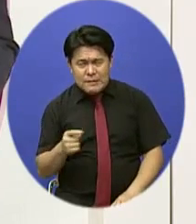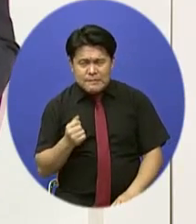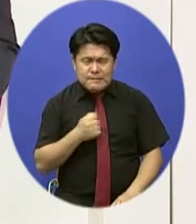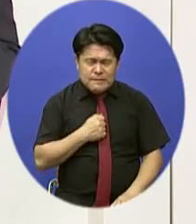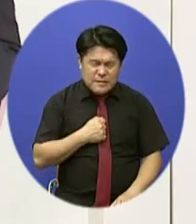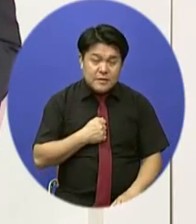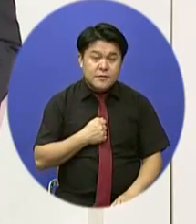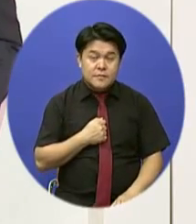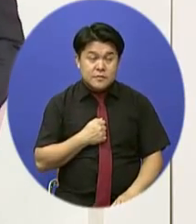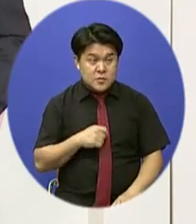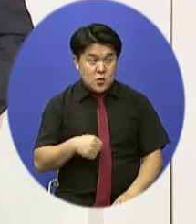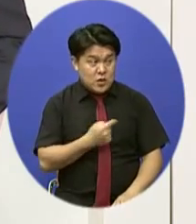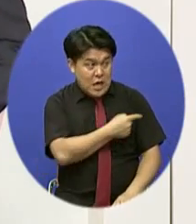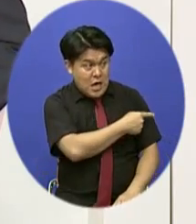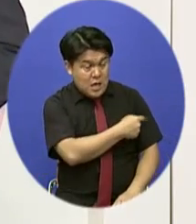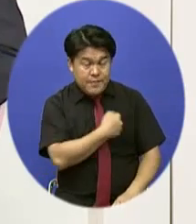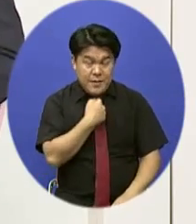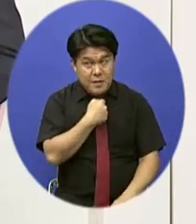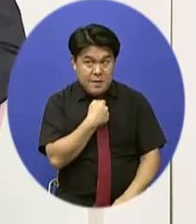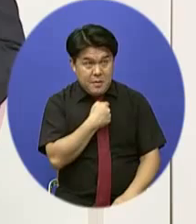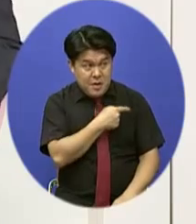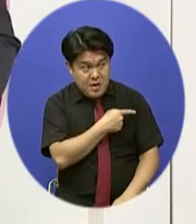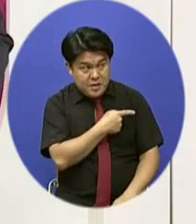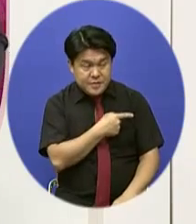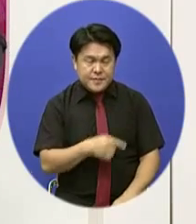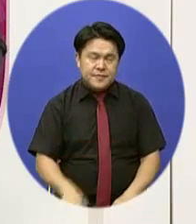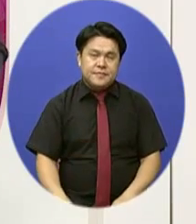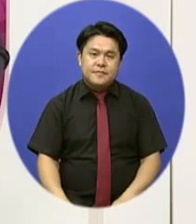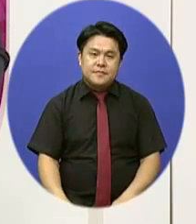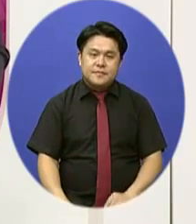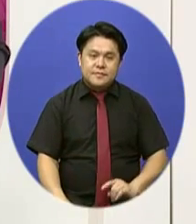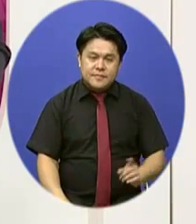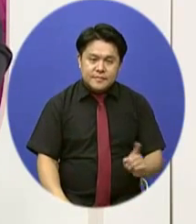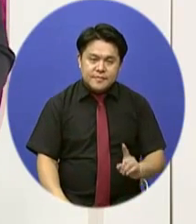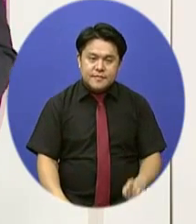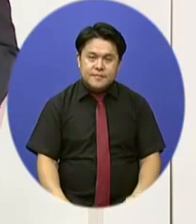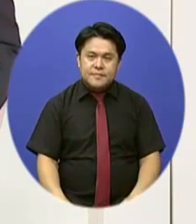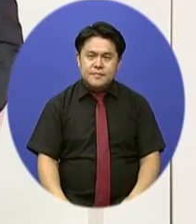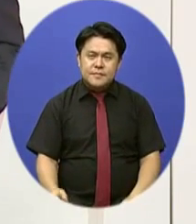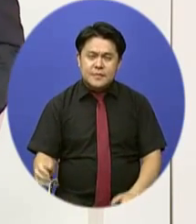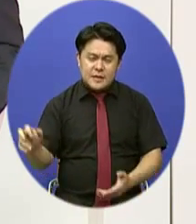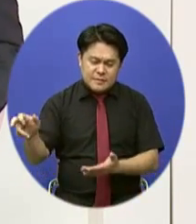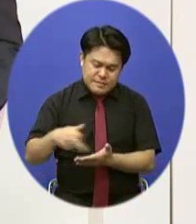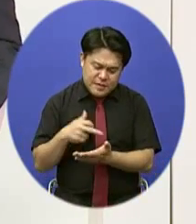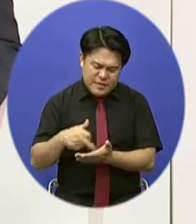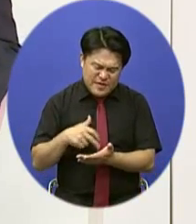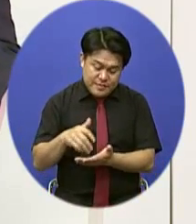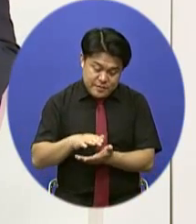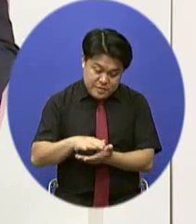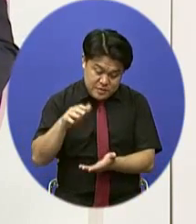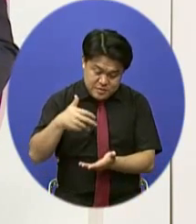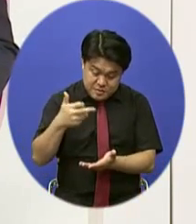제가 없는데 혼자 진행하셨나 봐요. 네, 혼자 했어요. 그런데 막 또 한 80통 카톡이 온 거예요.